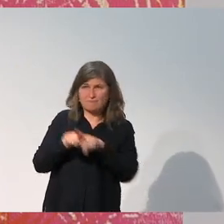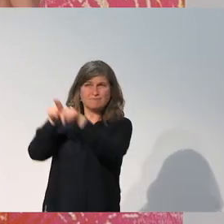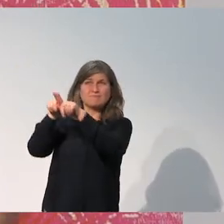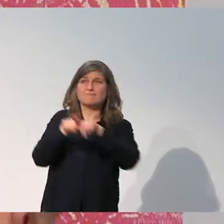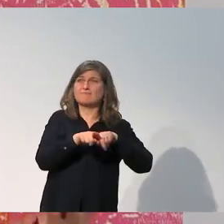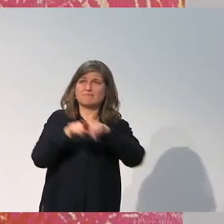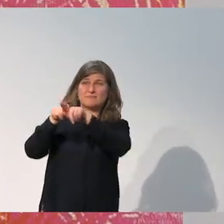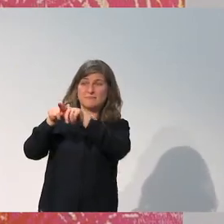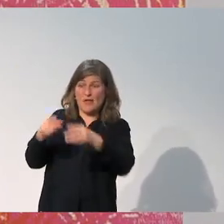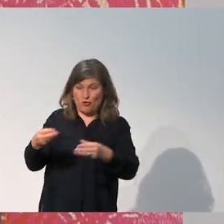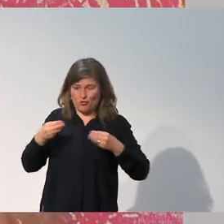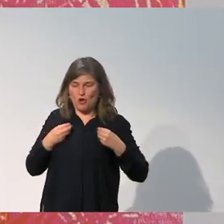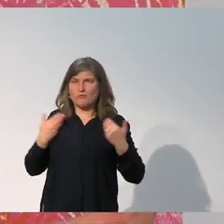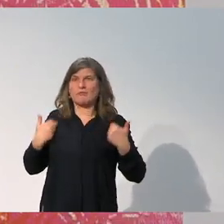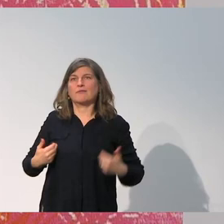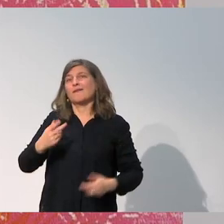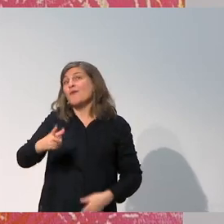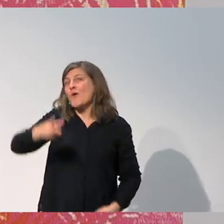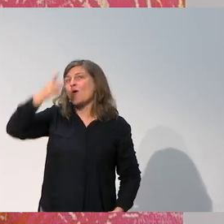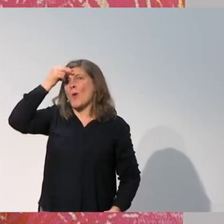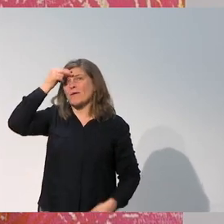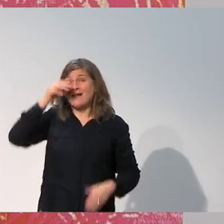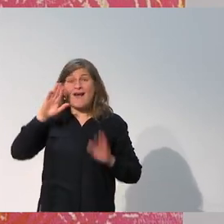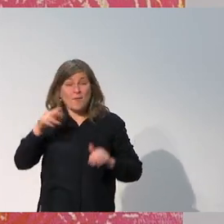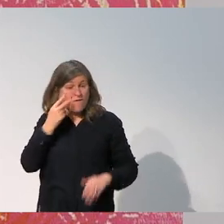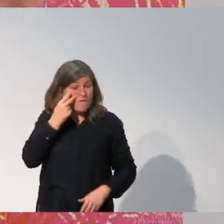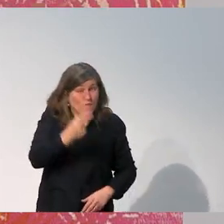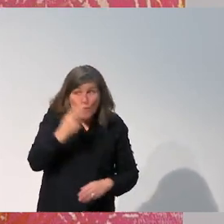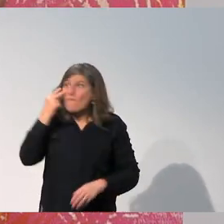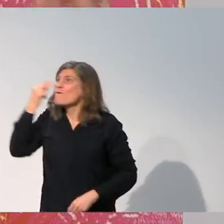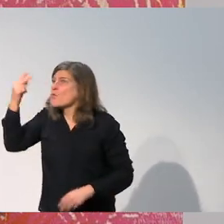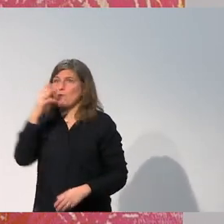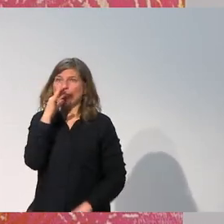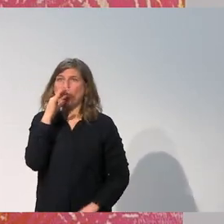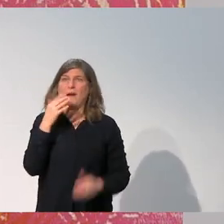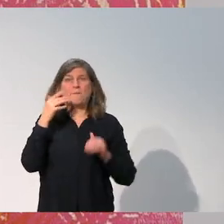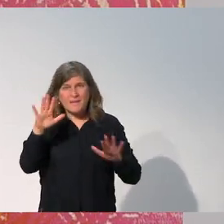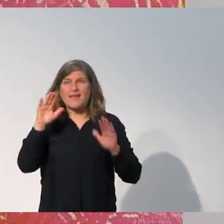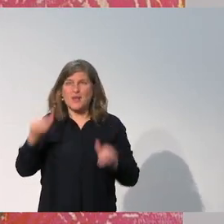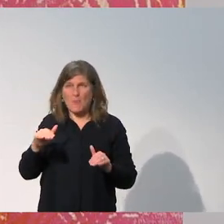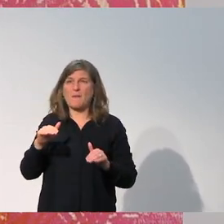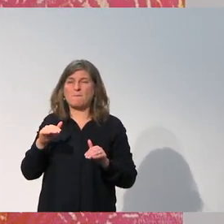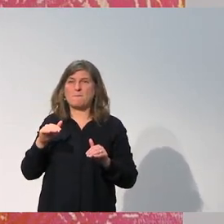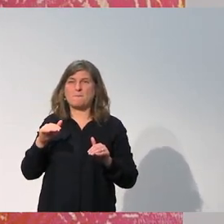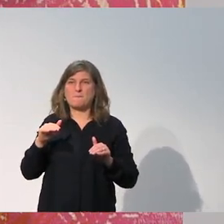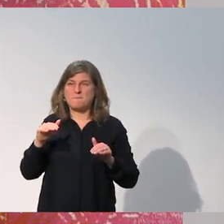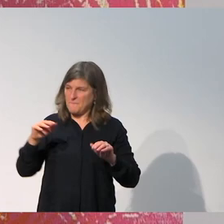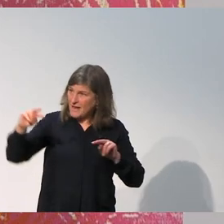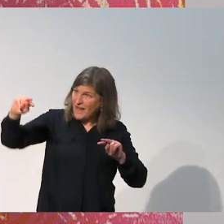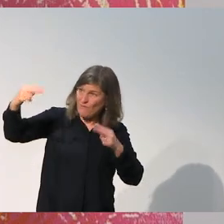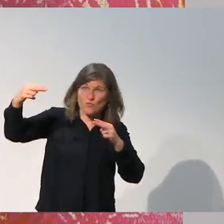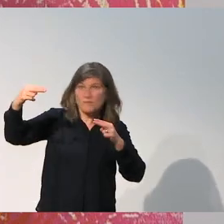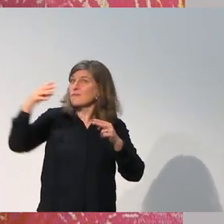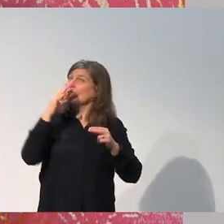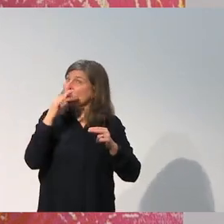fait. Ça permet de comprendre même si on ne peut pas les voir, même si on ne peut pas les affronter, enfin, les voir de face à face, quoi.